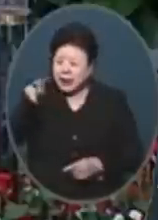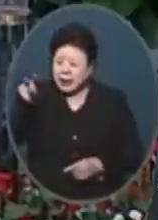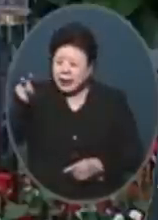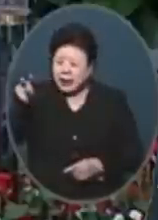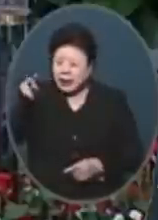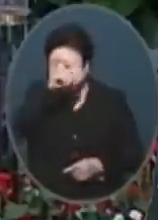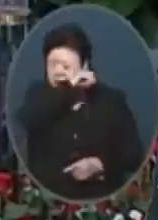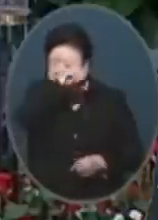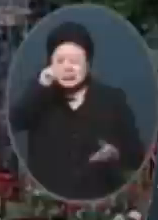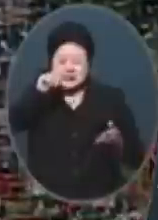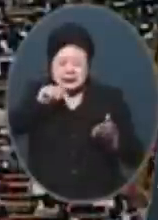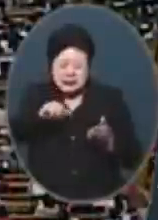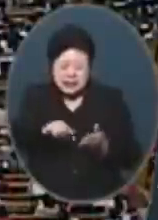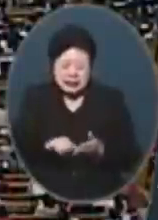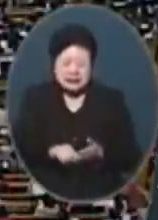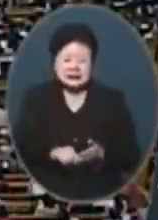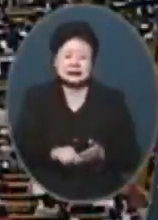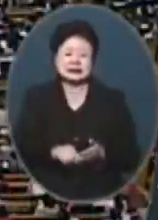인생은